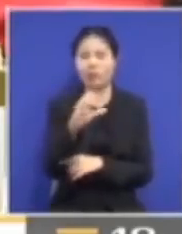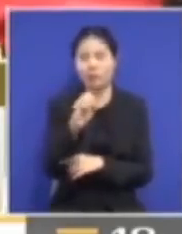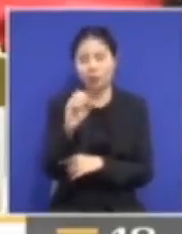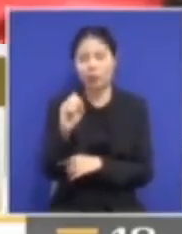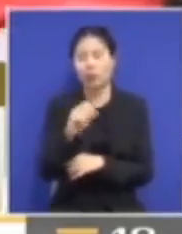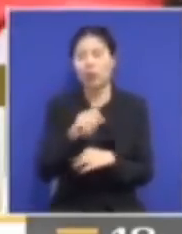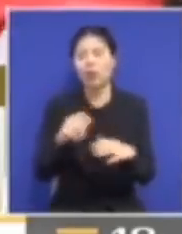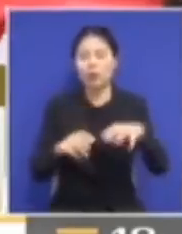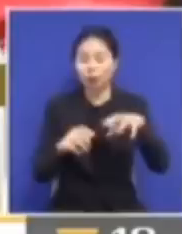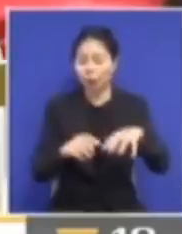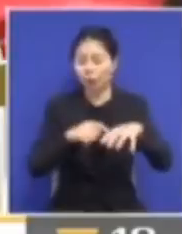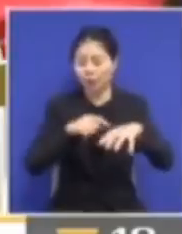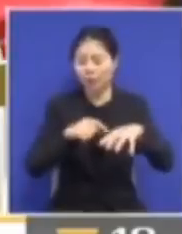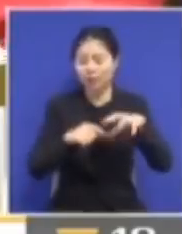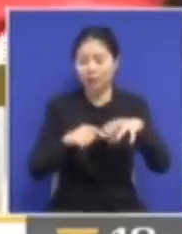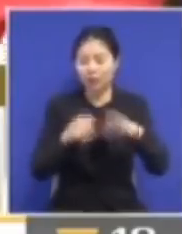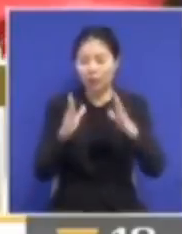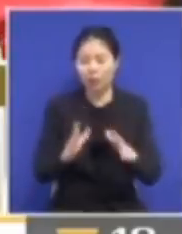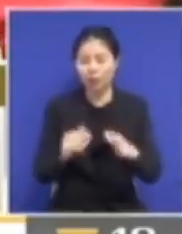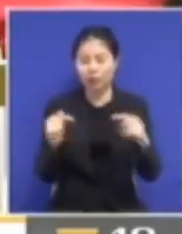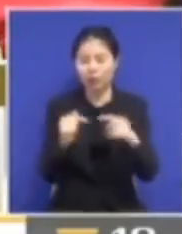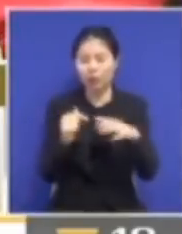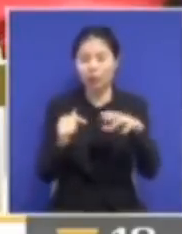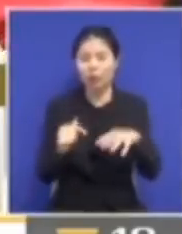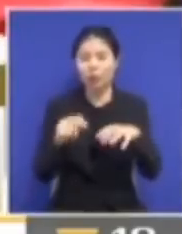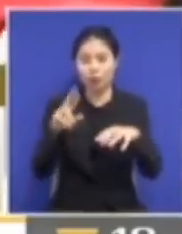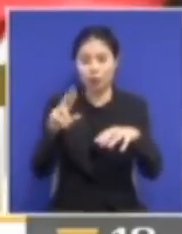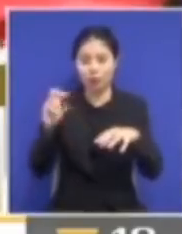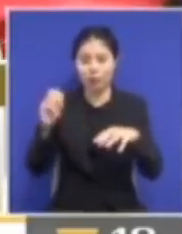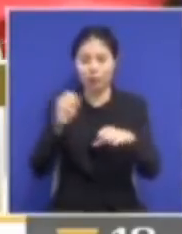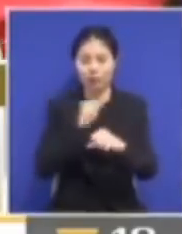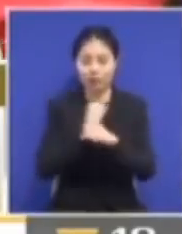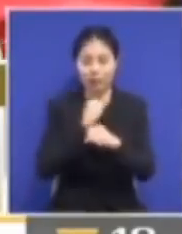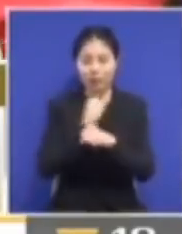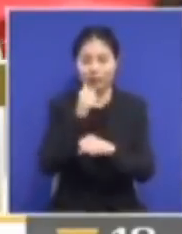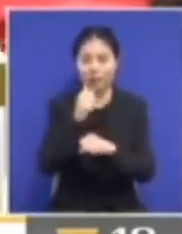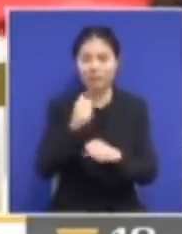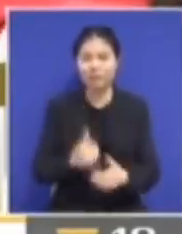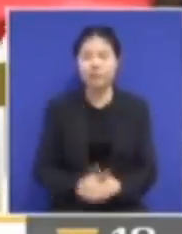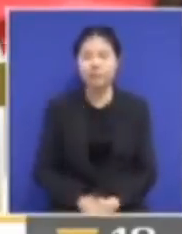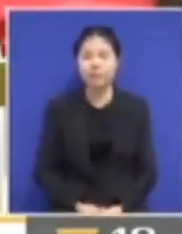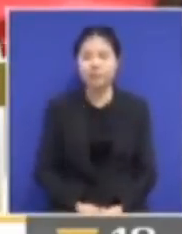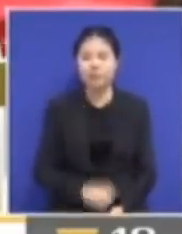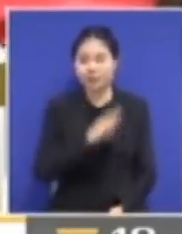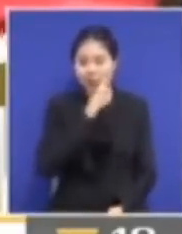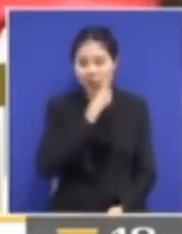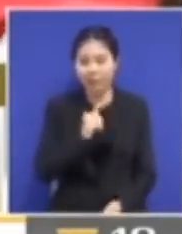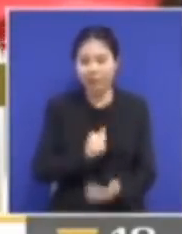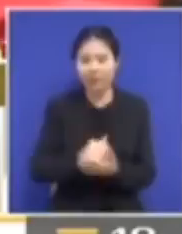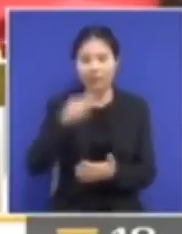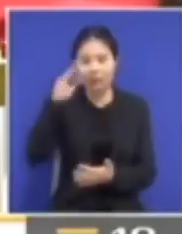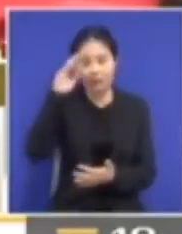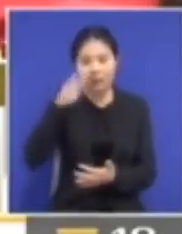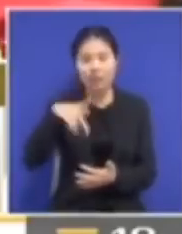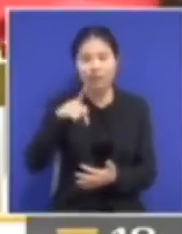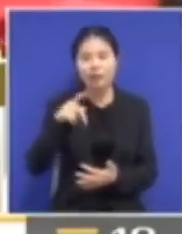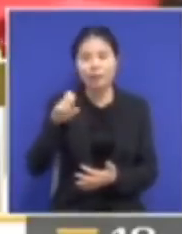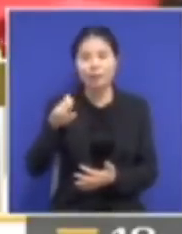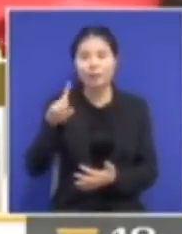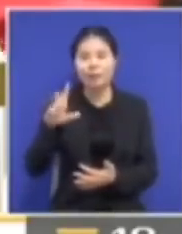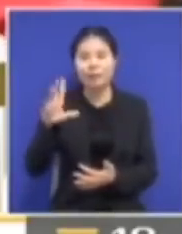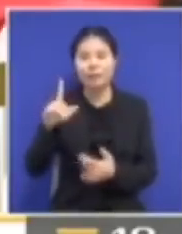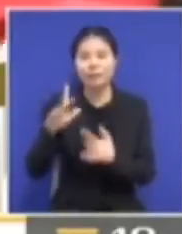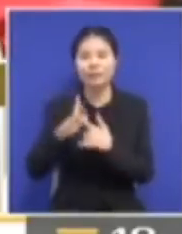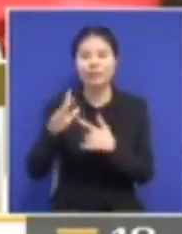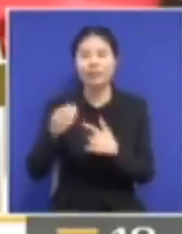ครับนะครับฟ้องผมได ้ต้องเตือนหน่อย หรือถ้าพลเอกปีชาจะมาฟ้องผมก็เชิญเลยนะครับพลเอกปีชาเป็นใครน้องคุณประยุทธ์ใช่ไ